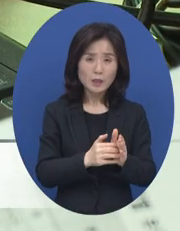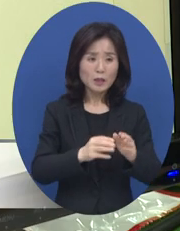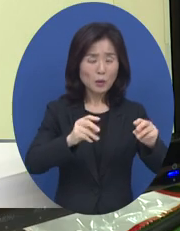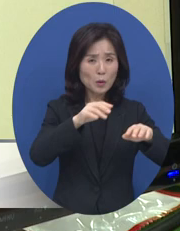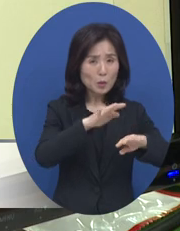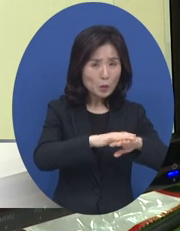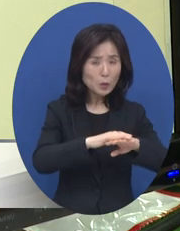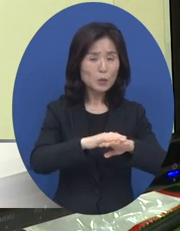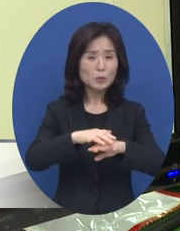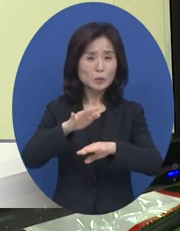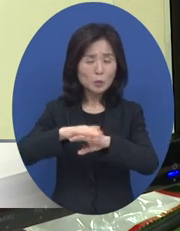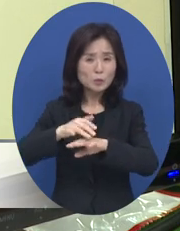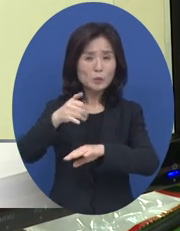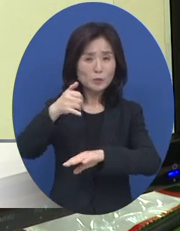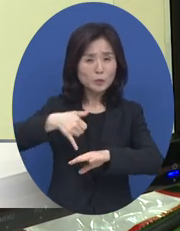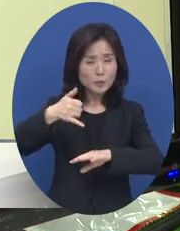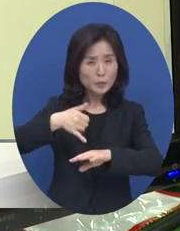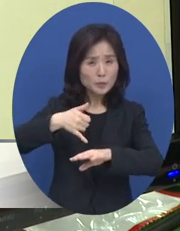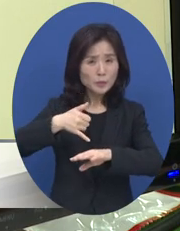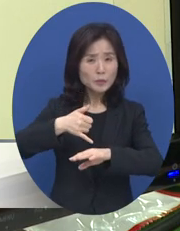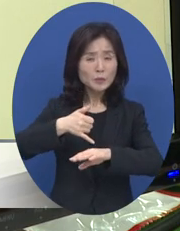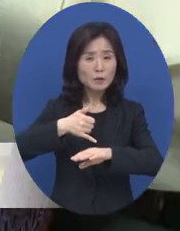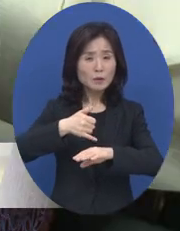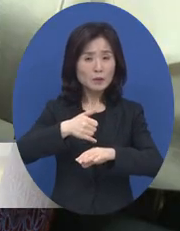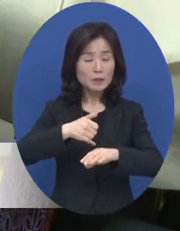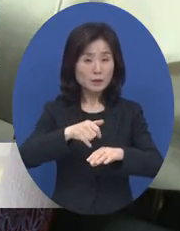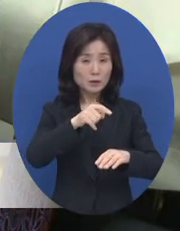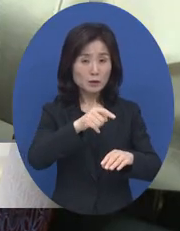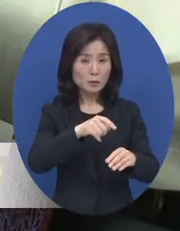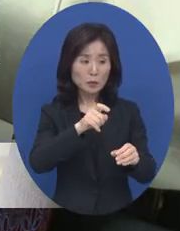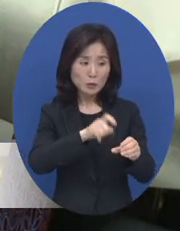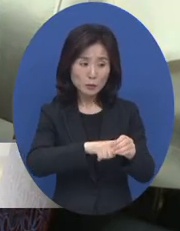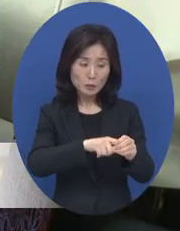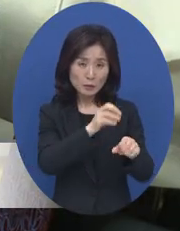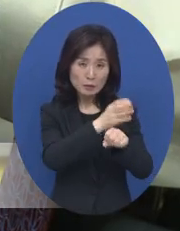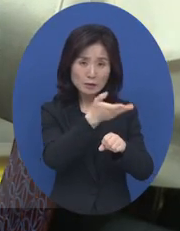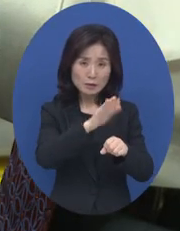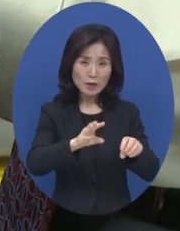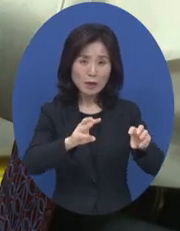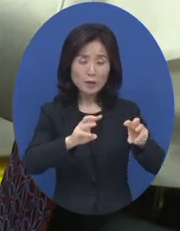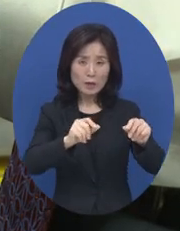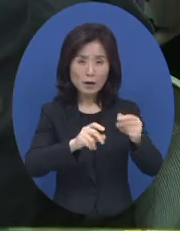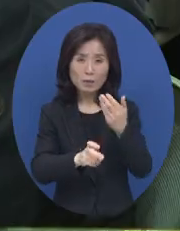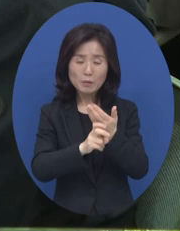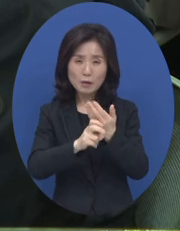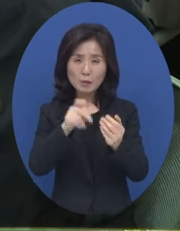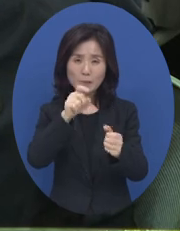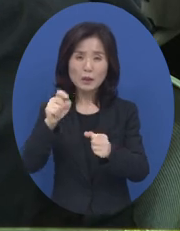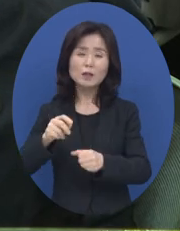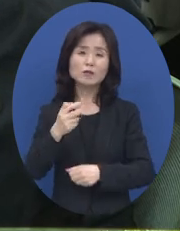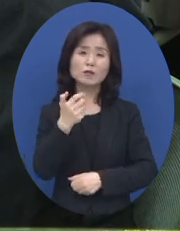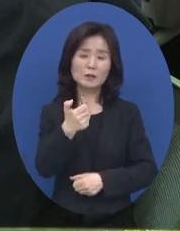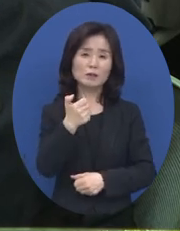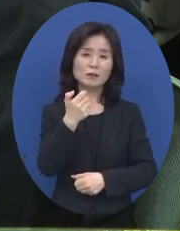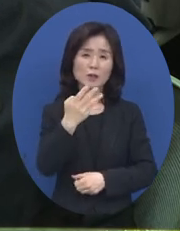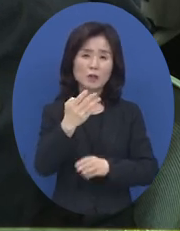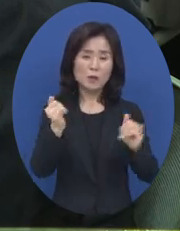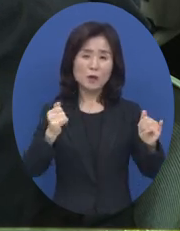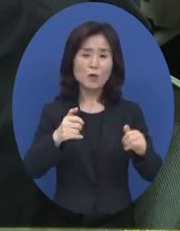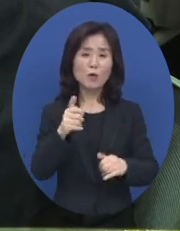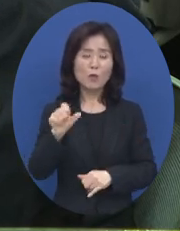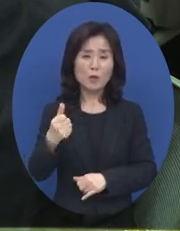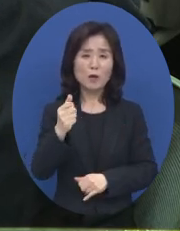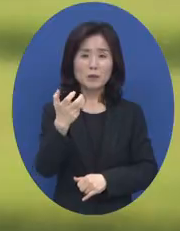목적으로 농지를 취득해 평균 1년 이내 팔아 큰 시세차익을 얻어 적발된 이들은 54명 총 580 1억원에 투기